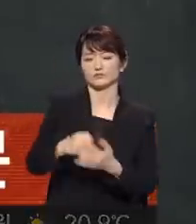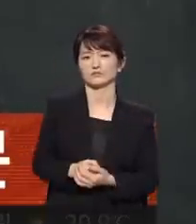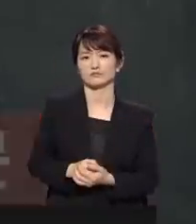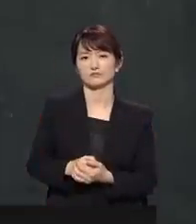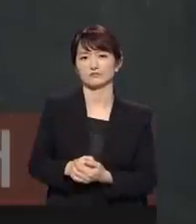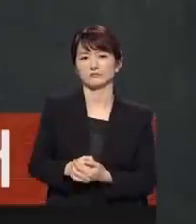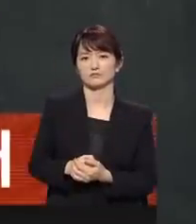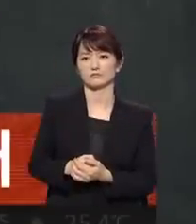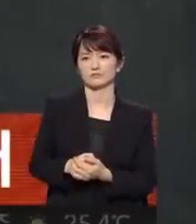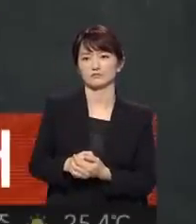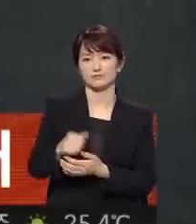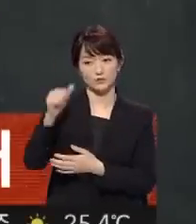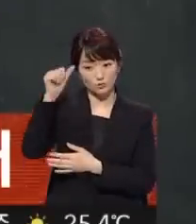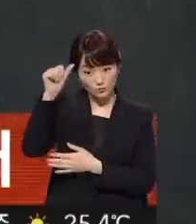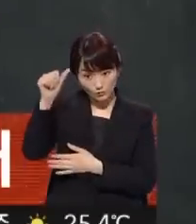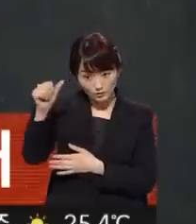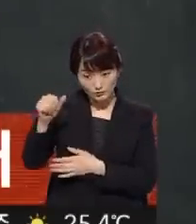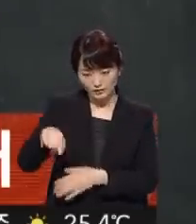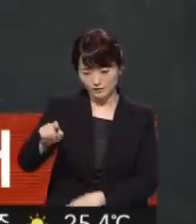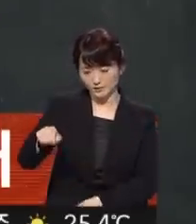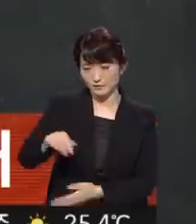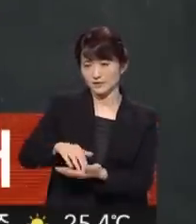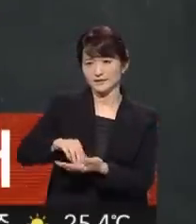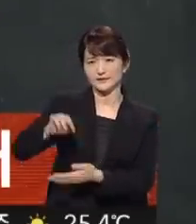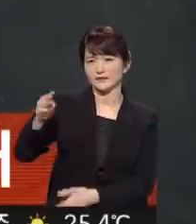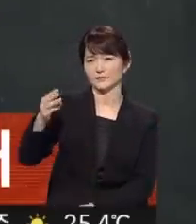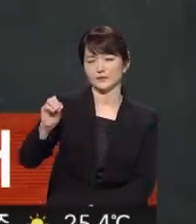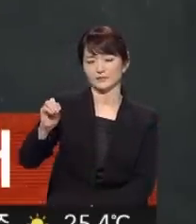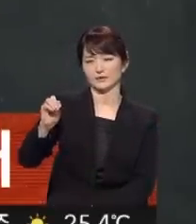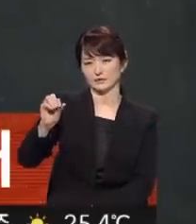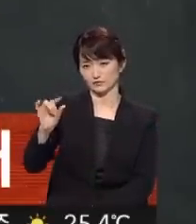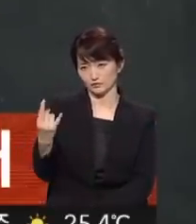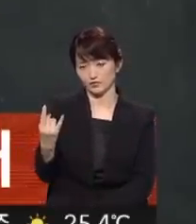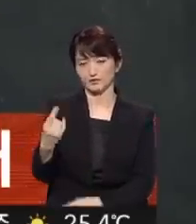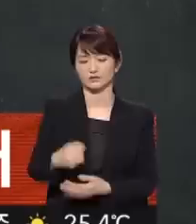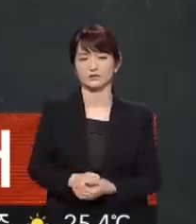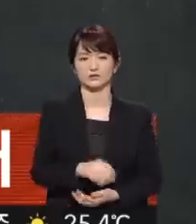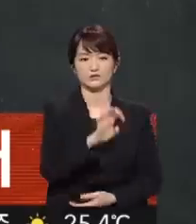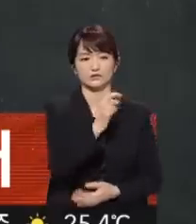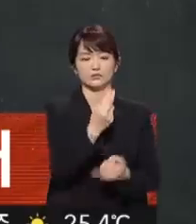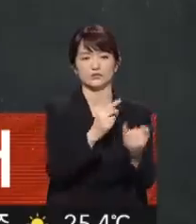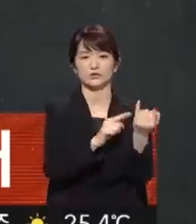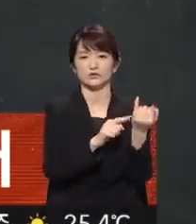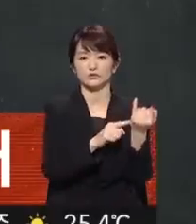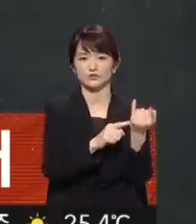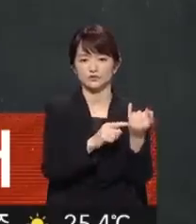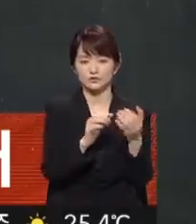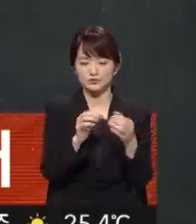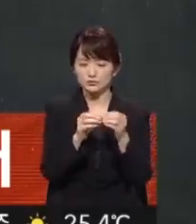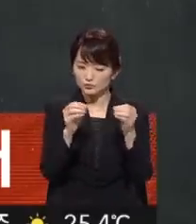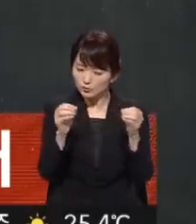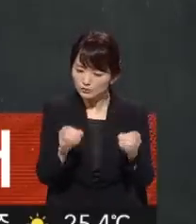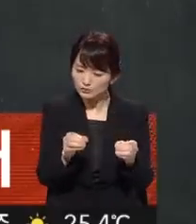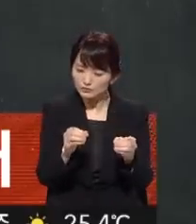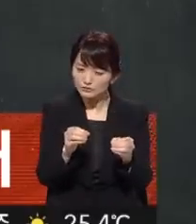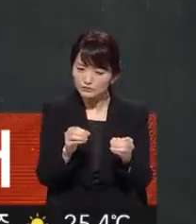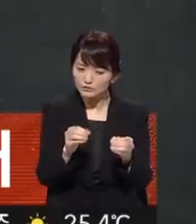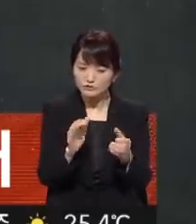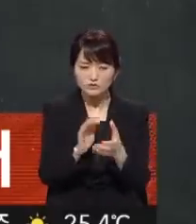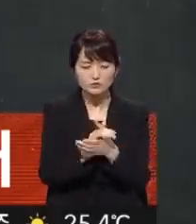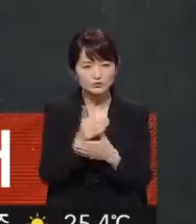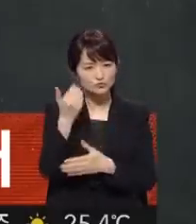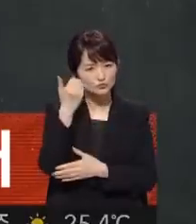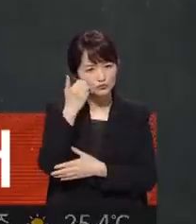만에 현재 300만 넘는 조회수를 기록하고 있습니다. 아유. 표예림 씨에 따르면요. 동창생 중에 누가 올렸는지 모르겠다고 하는데 이렇게까지